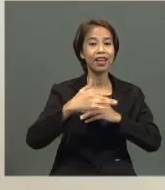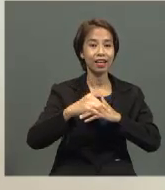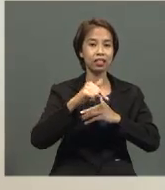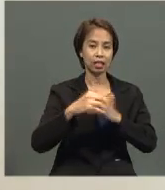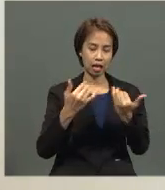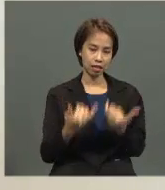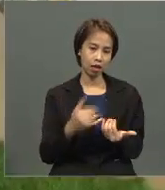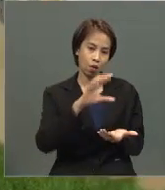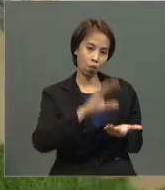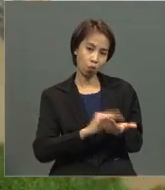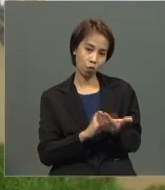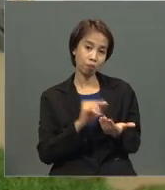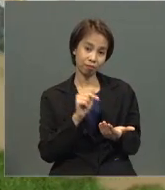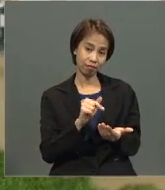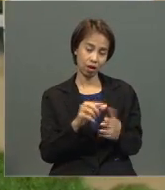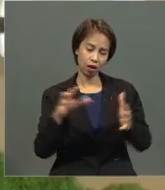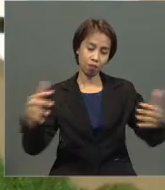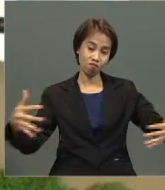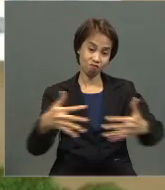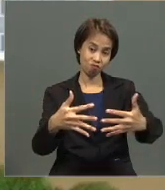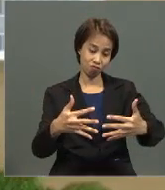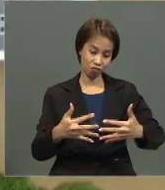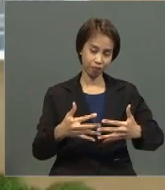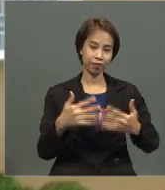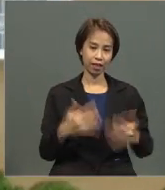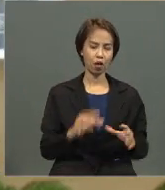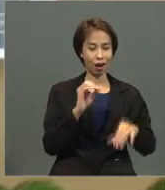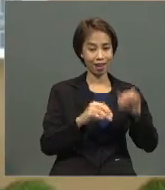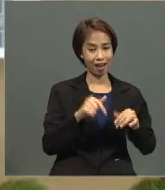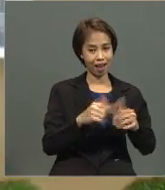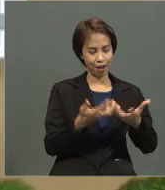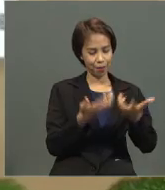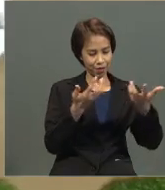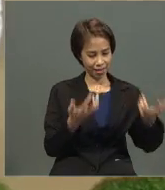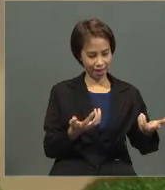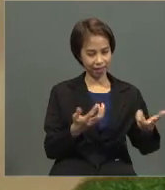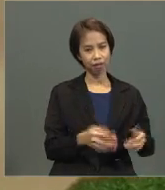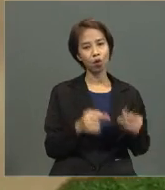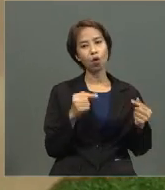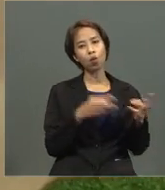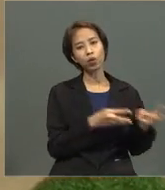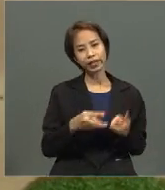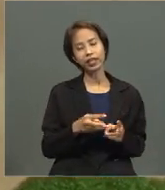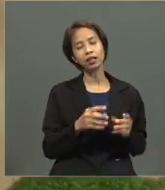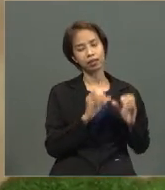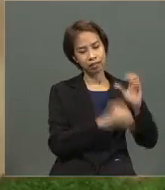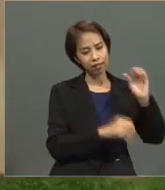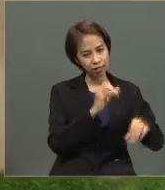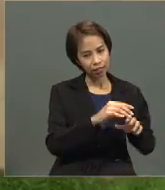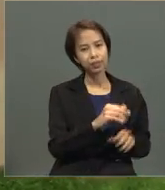เก็บแล้วก็รวบรวมเอาไว้ได้ในแต่ละวันเนี่ยนะคะก็จะถูกนำมาคัดแยกแล้วก็กำจัดได้อย่างถูกวิธีถูกต้องด้ว